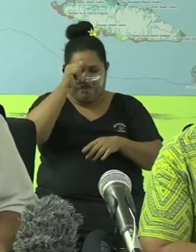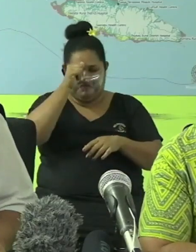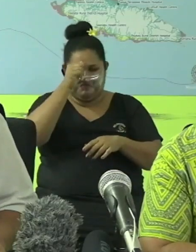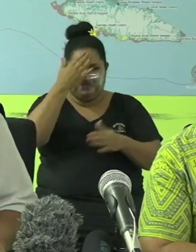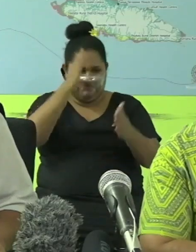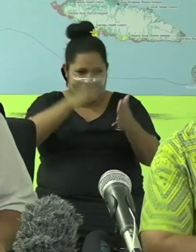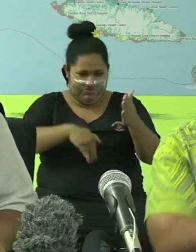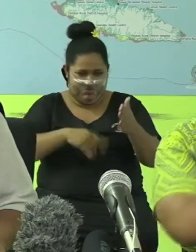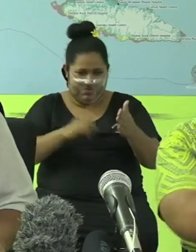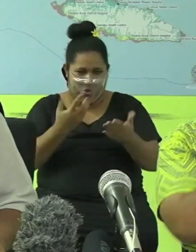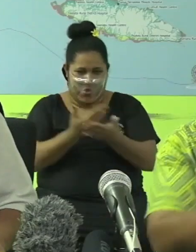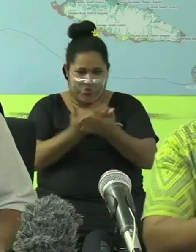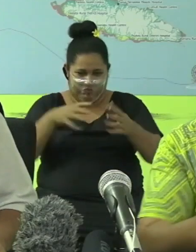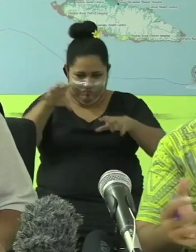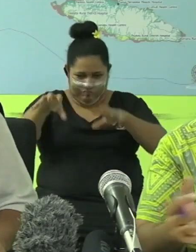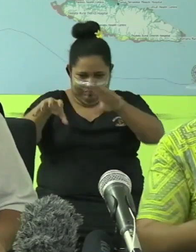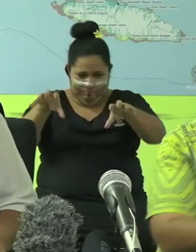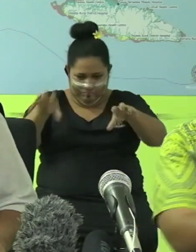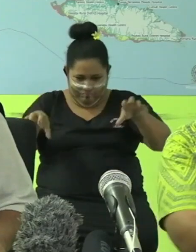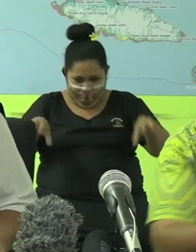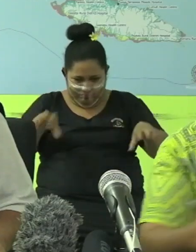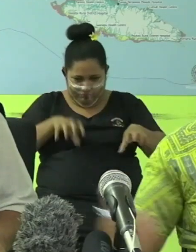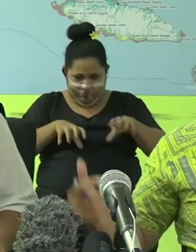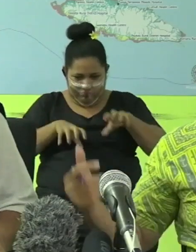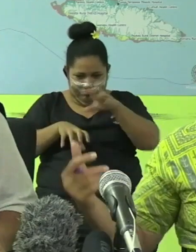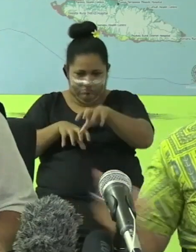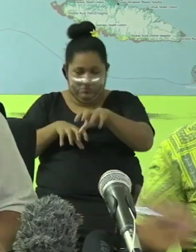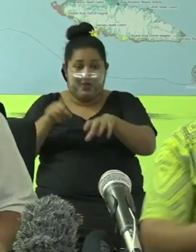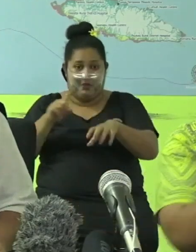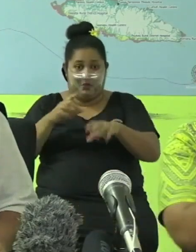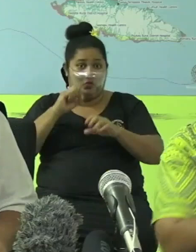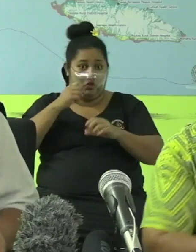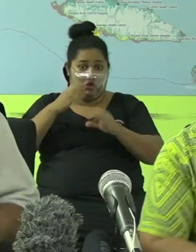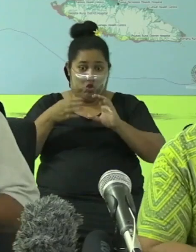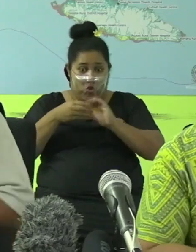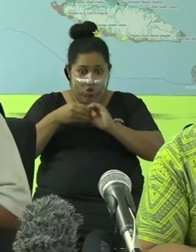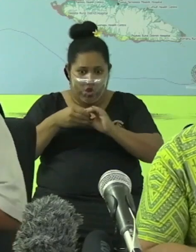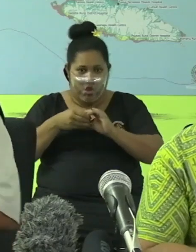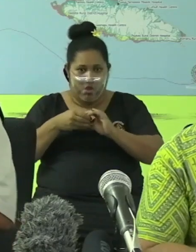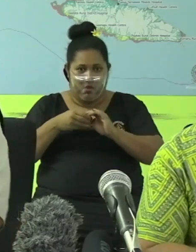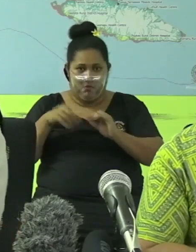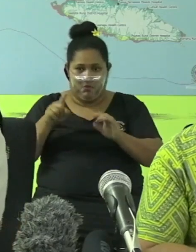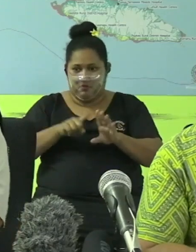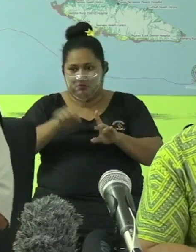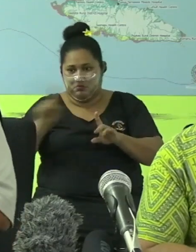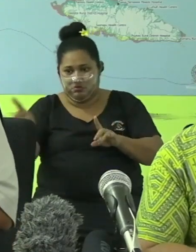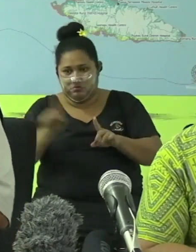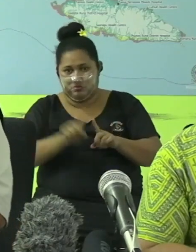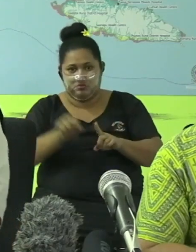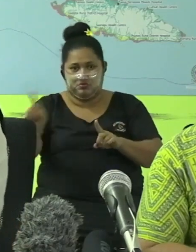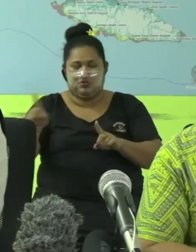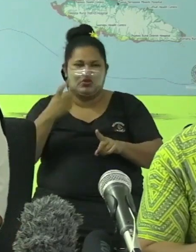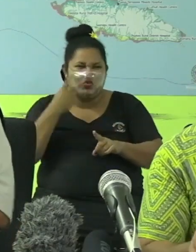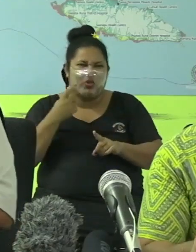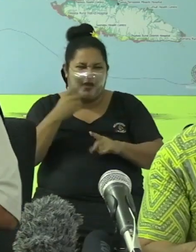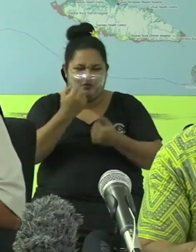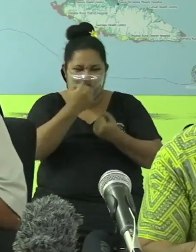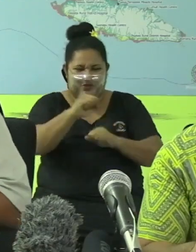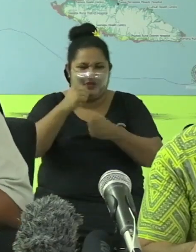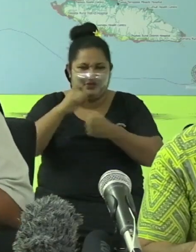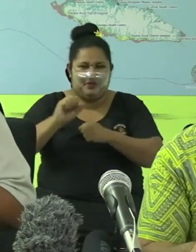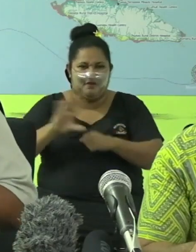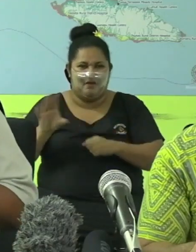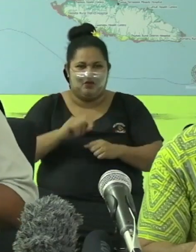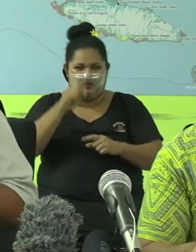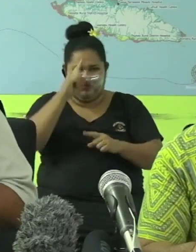nei ia ona loka lole o le fo'i mai o le mai fafo ma le o i tonu ia ina ia puipui le atunuu mai le